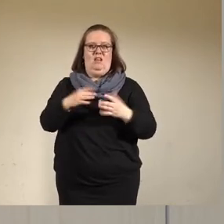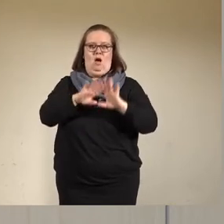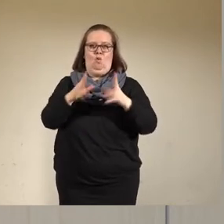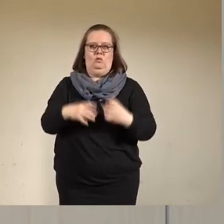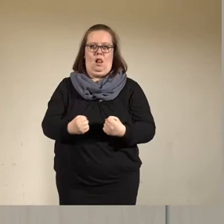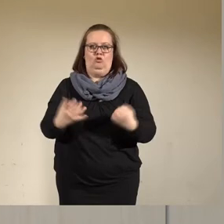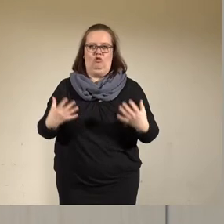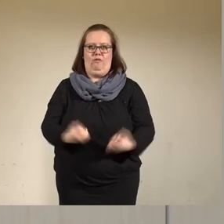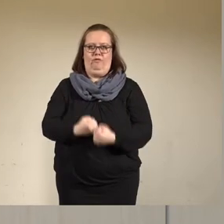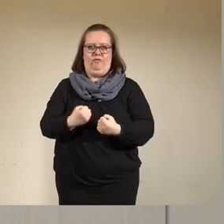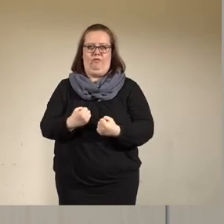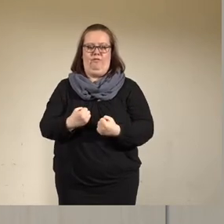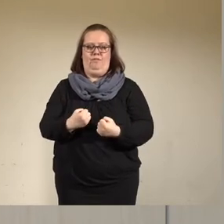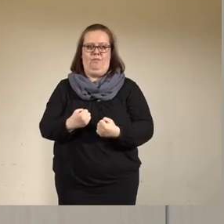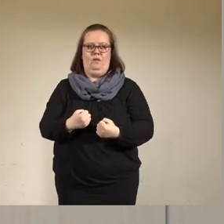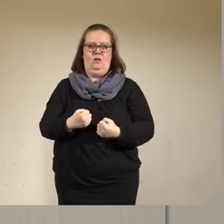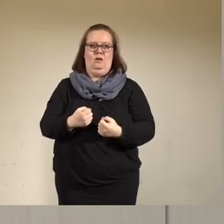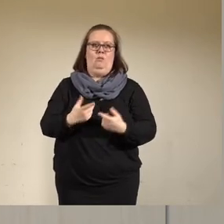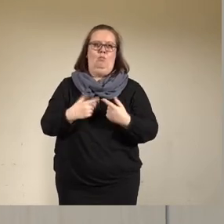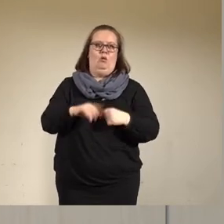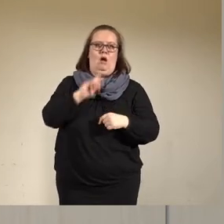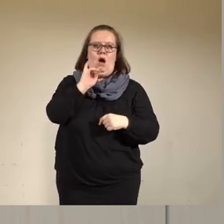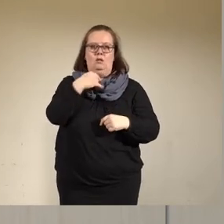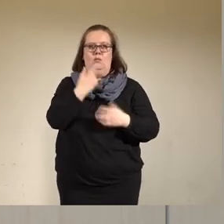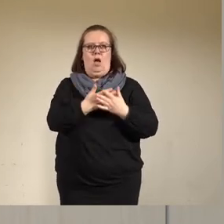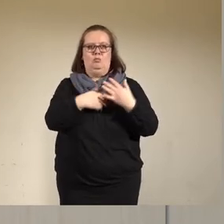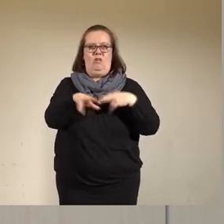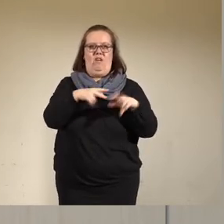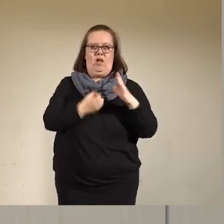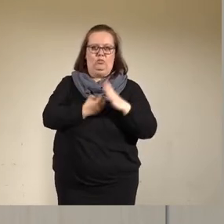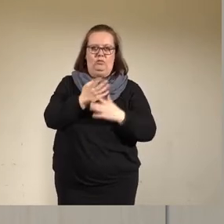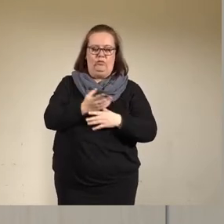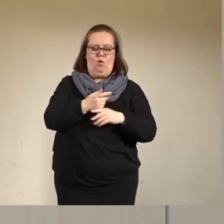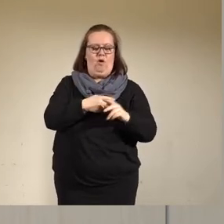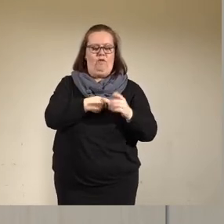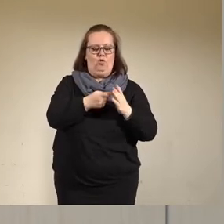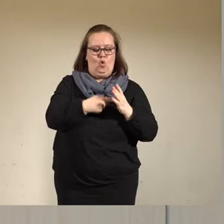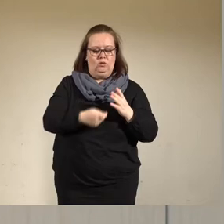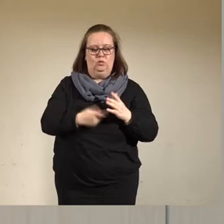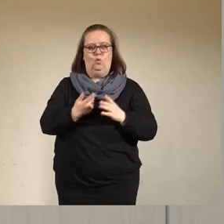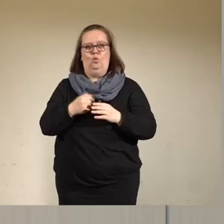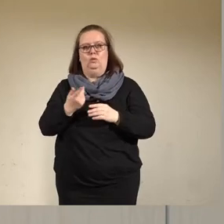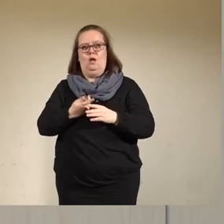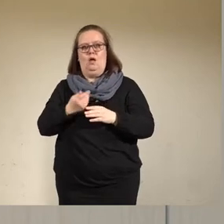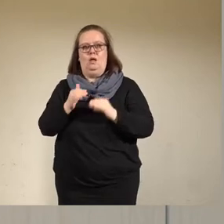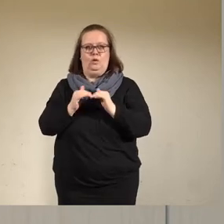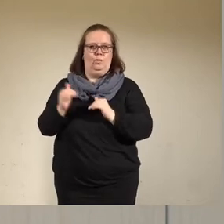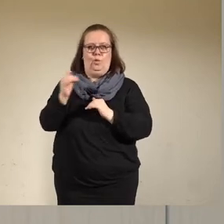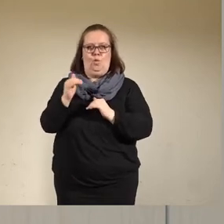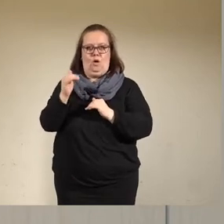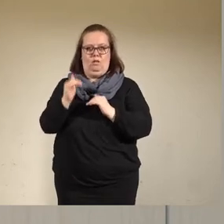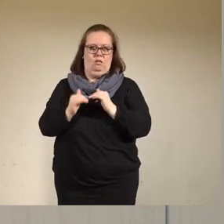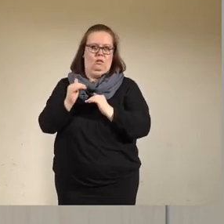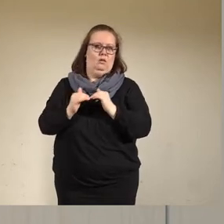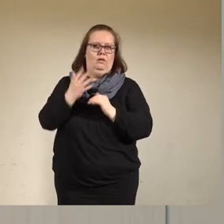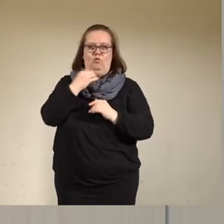Während andere vor allem über Kompensationen für Kürzungen im Verwaltungsentwurf oder die Rücknahme von Gebührenerhöhungen verhandelten,